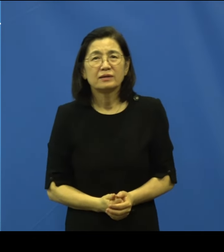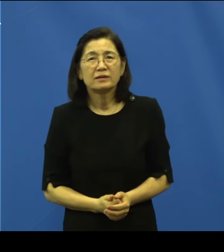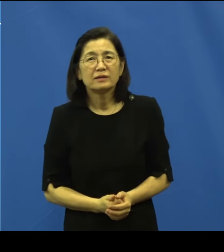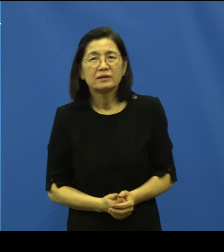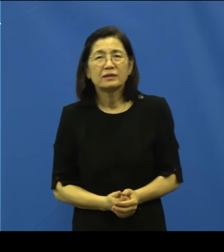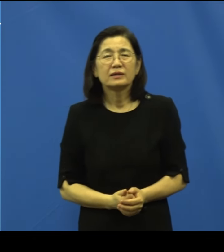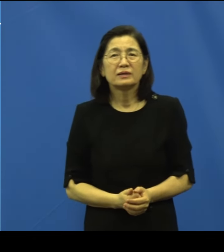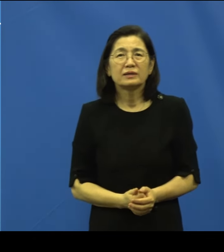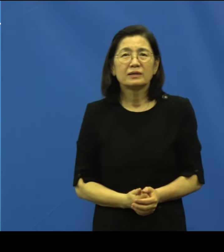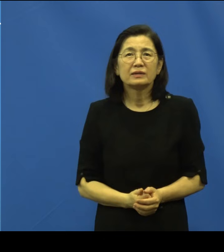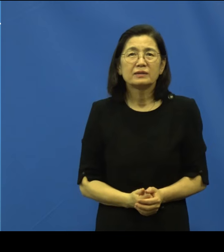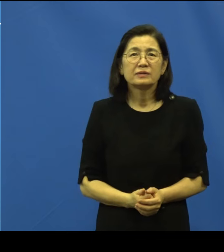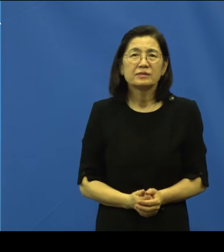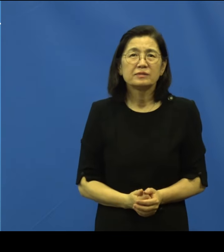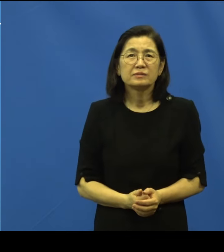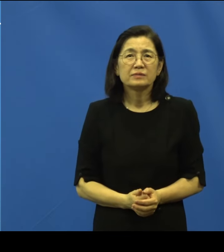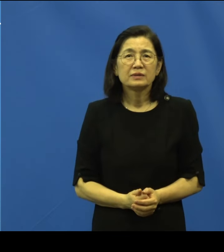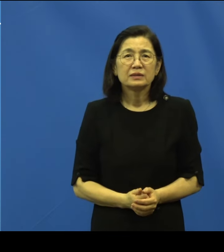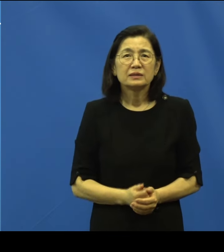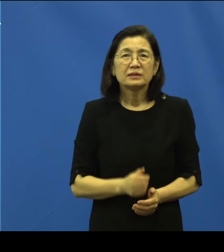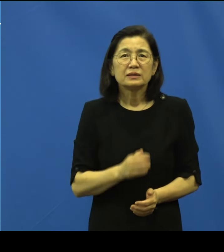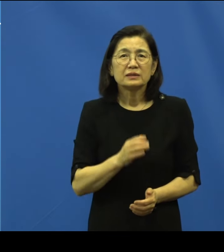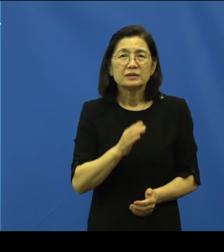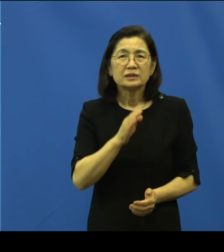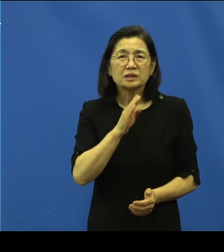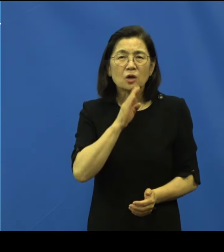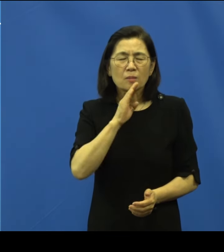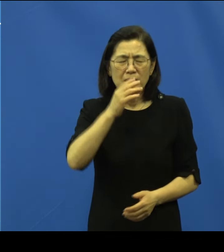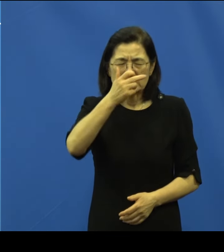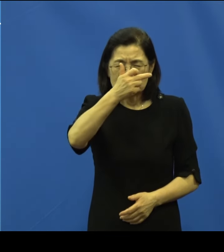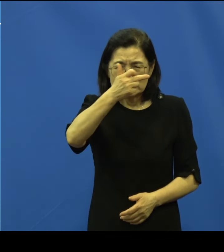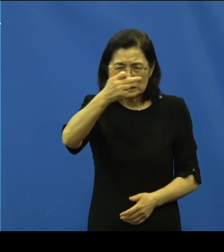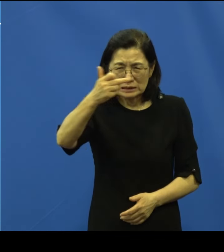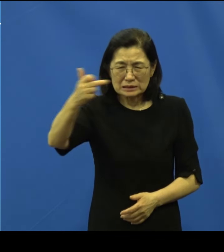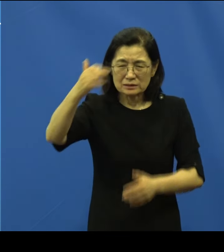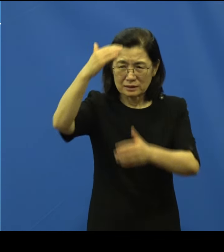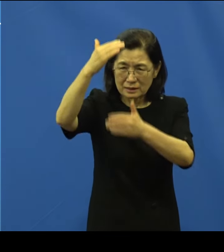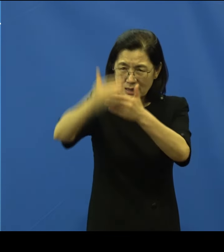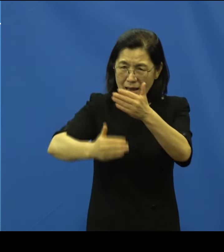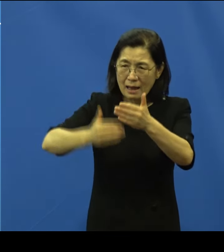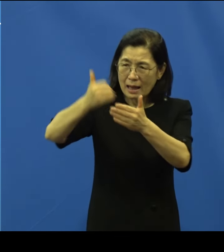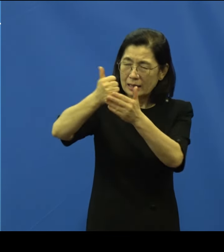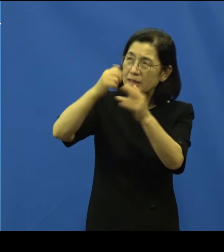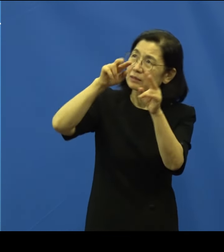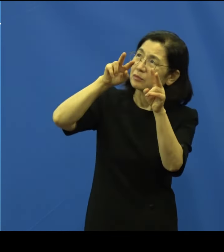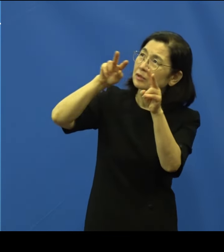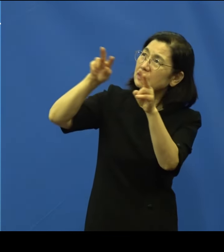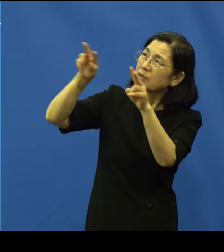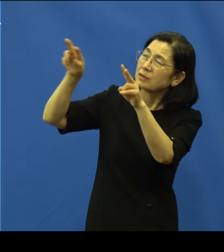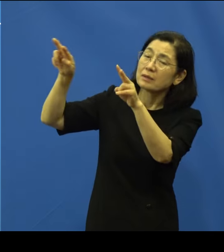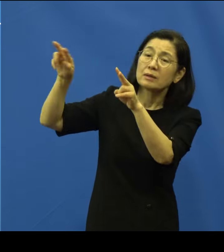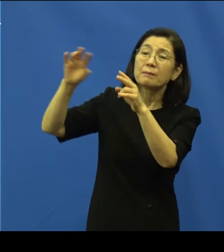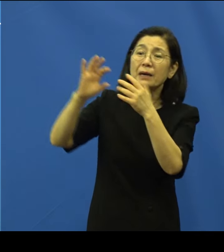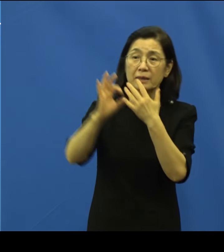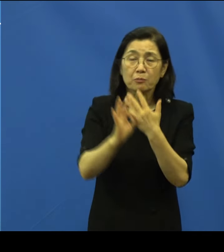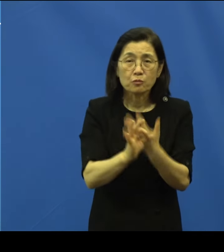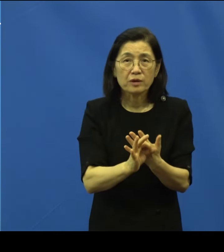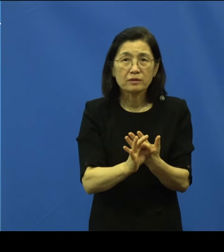그러니까 진짜 큰 것만 계속 보고 있으면요, 나중에 보면